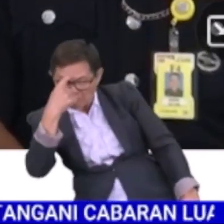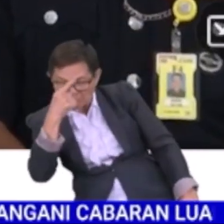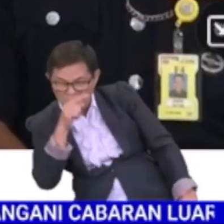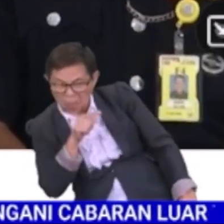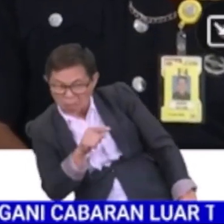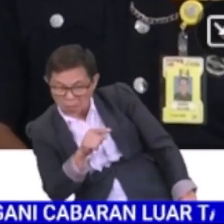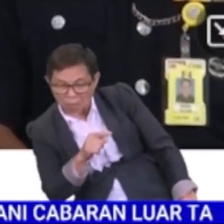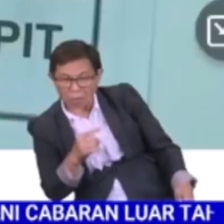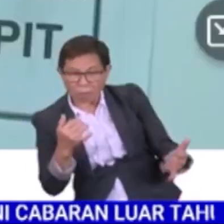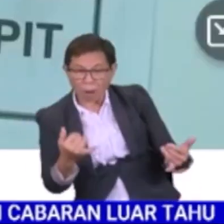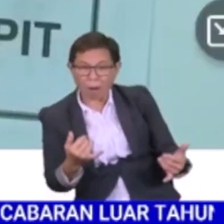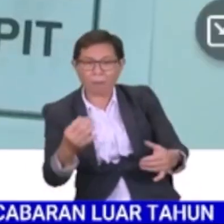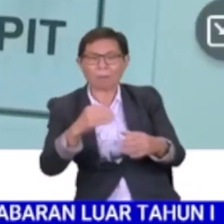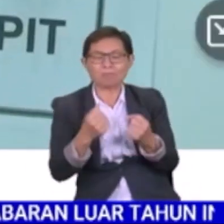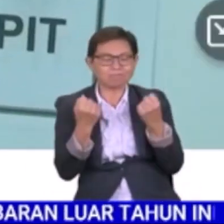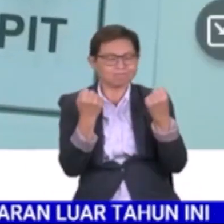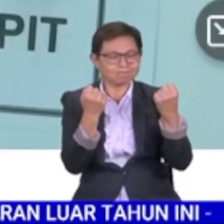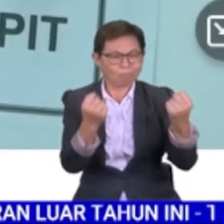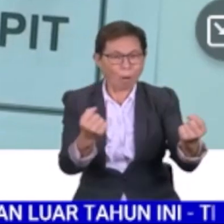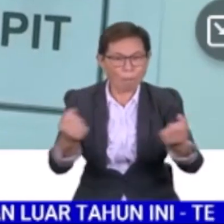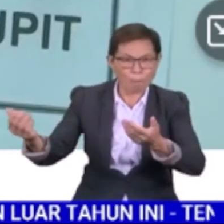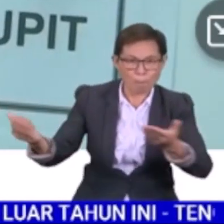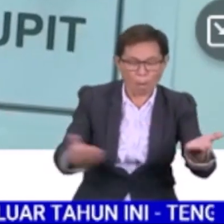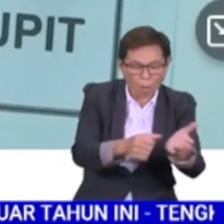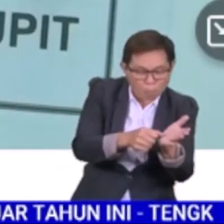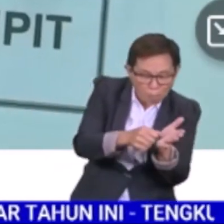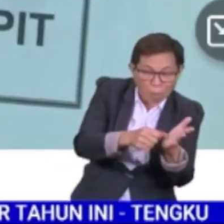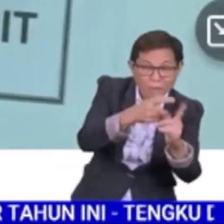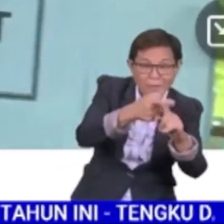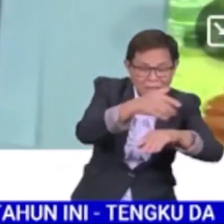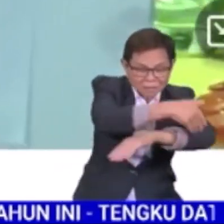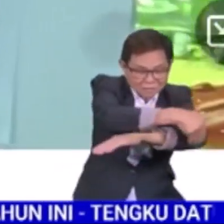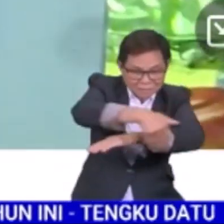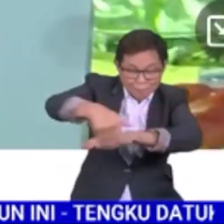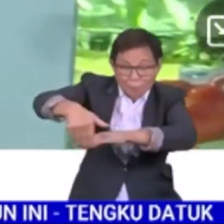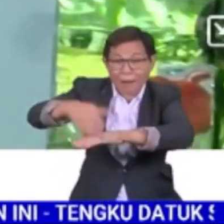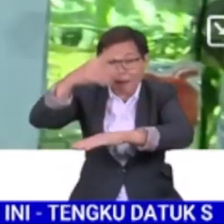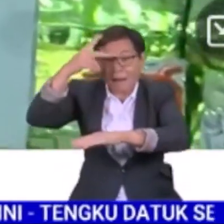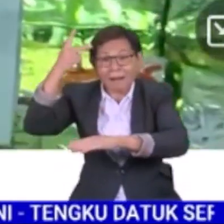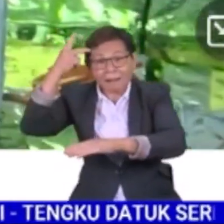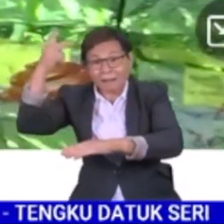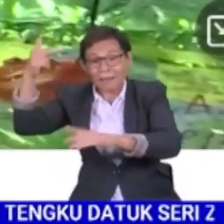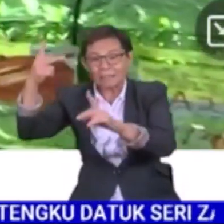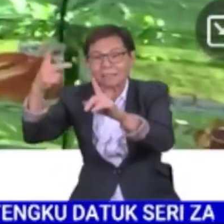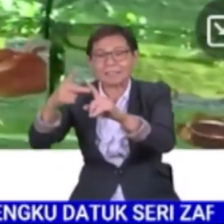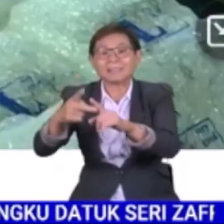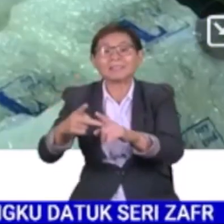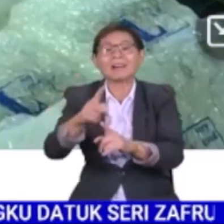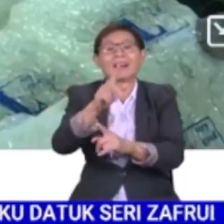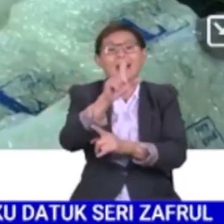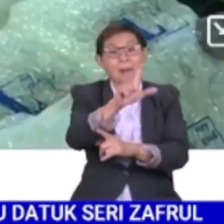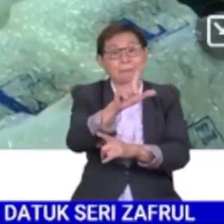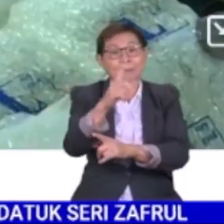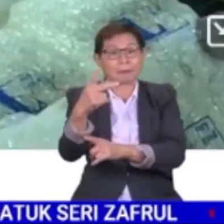mencurigakan. Ketika itu, mereka dalam perjalanan membawa bekalan dadah dari sempadan Kelantan ke Lembah Klang.